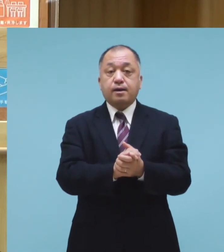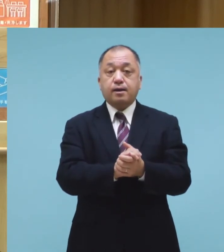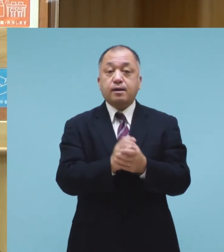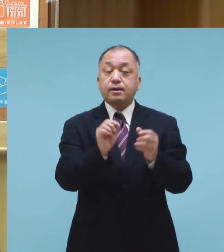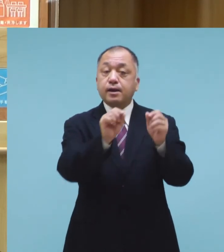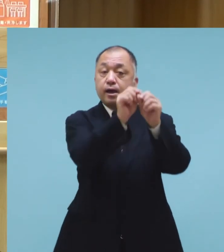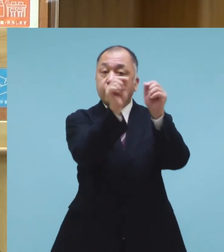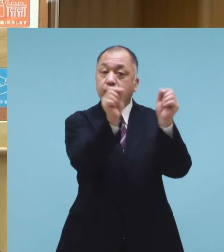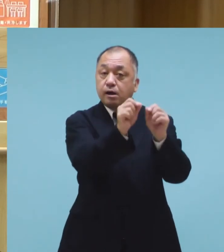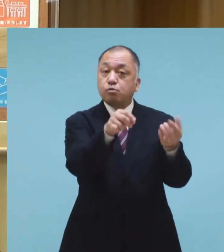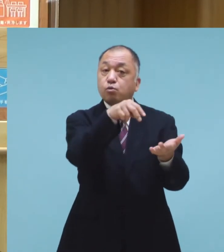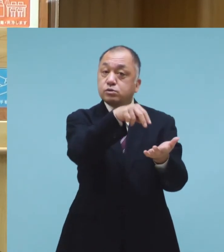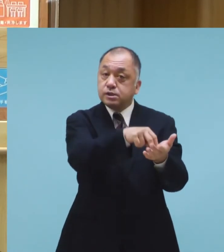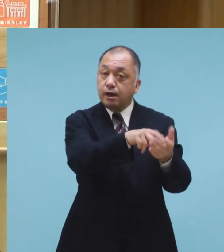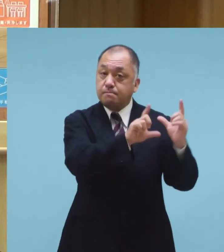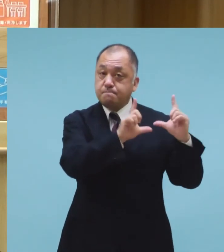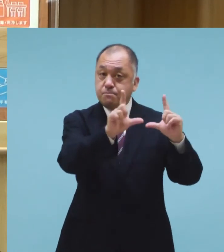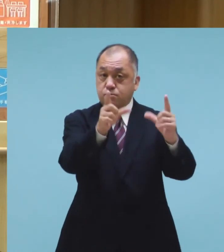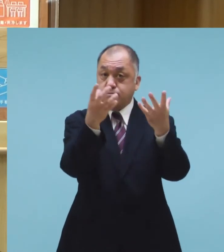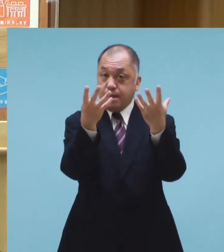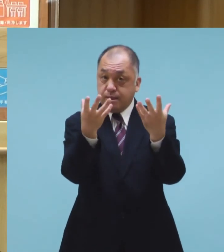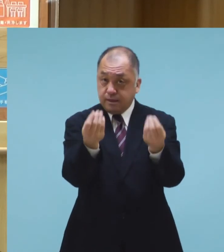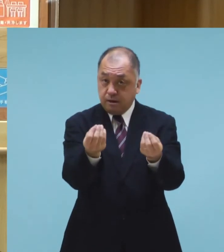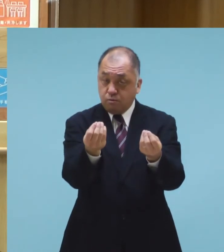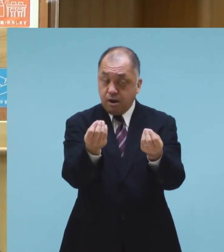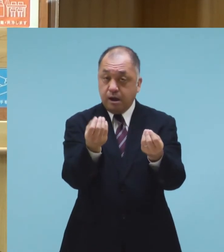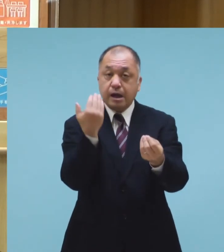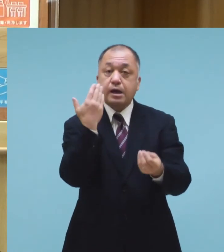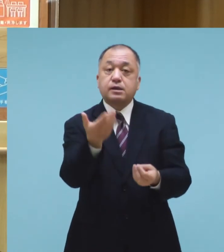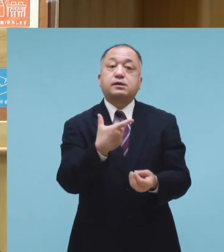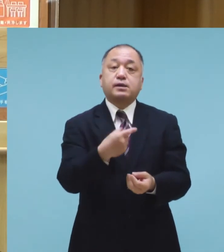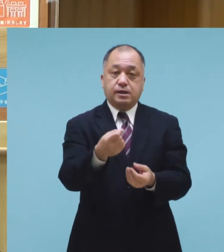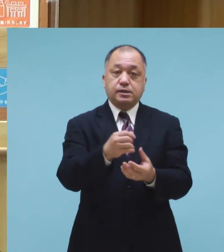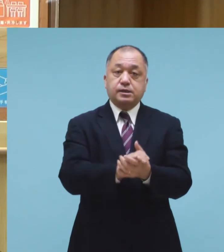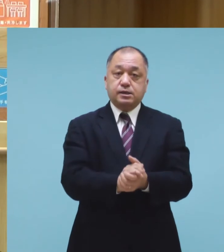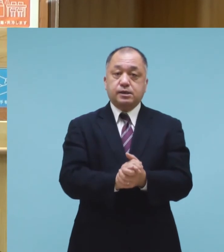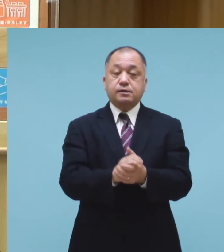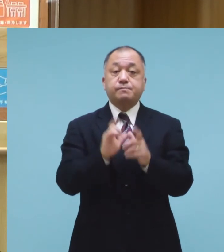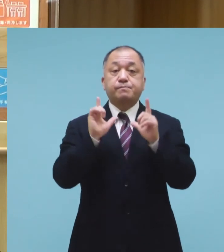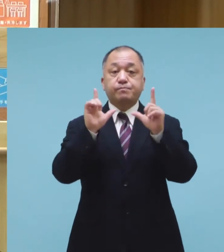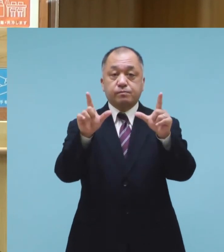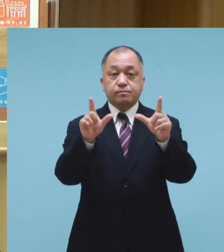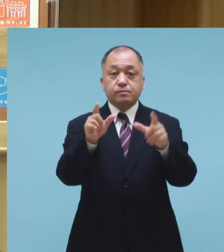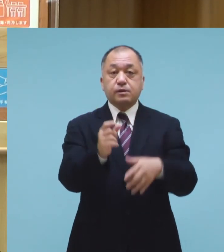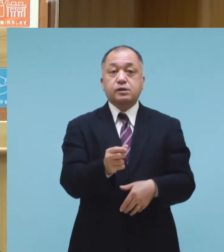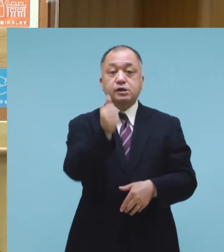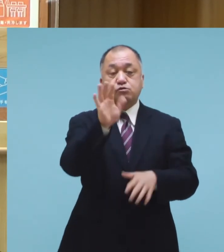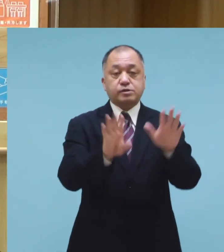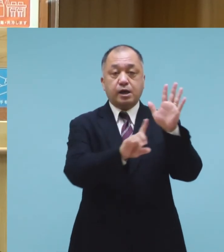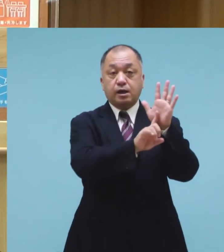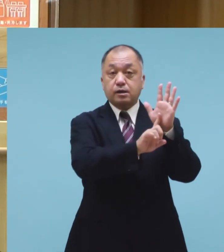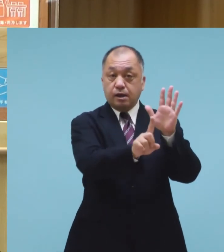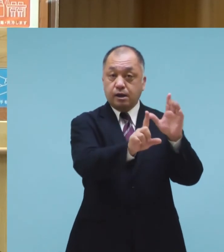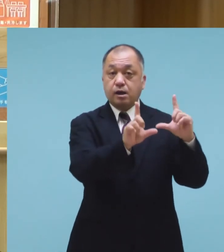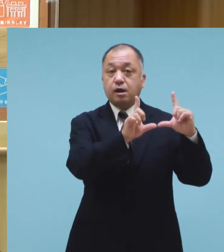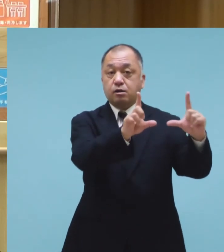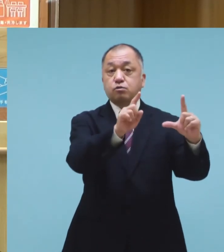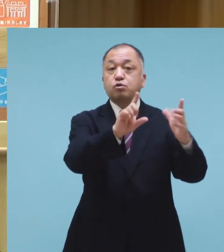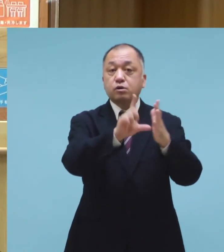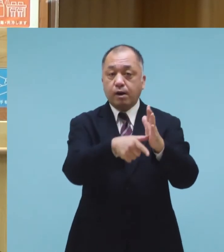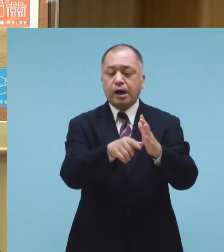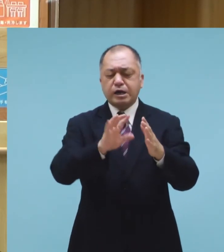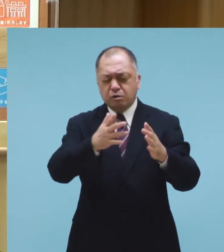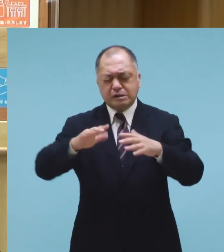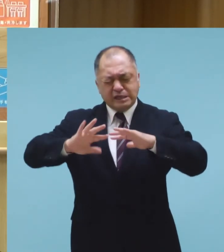し方ということになったんでしょうか。 まあ、この緊急事態宣言発出にあっては当然さまざま議論をさせていただいた中